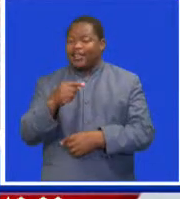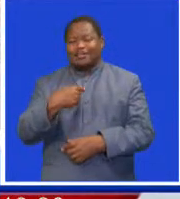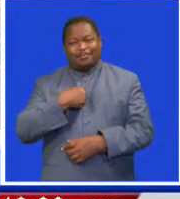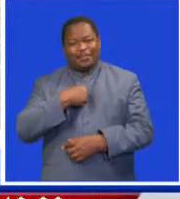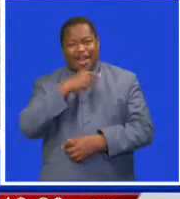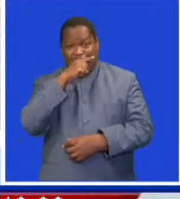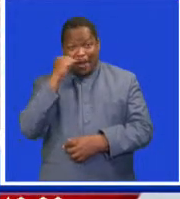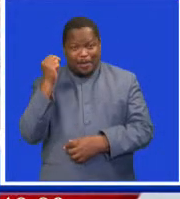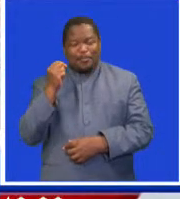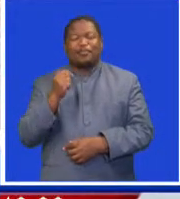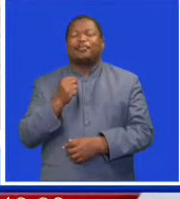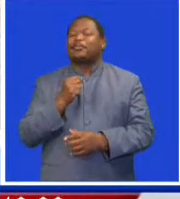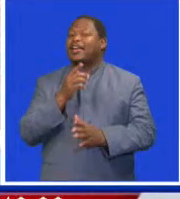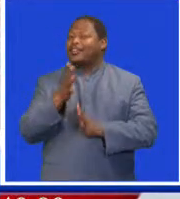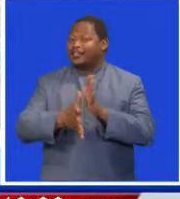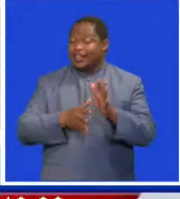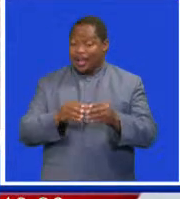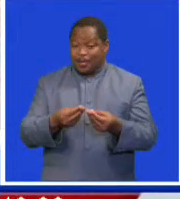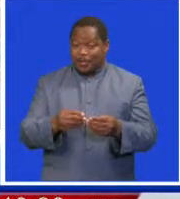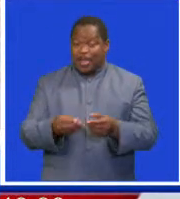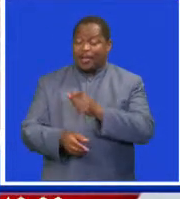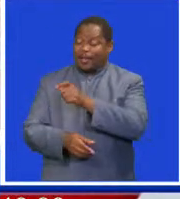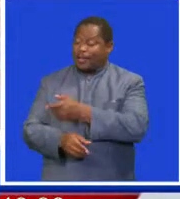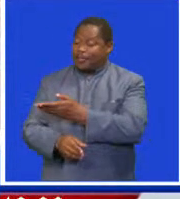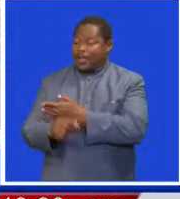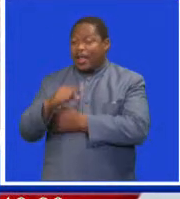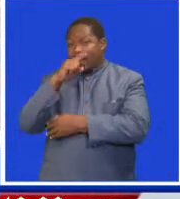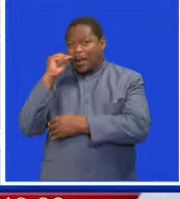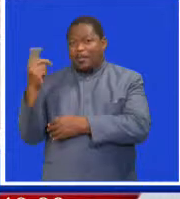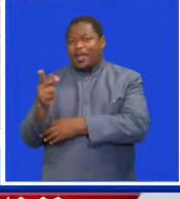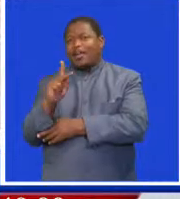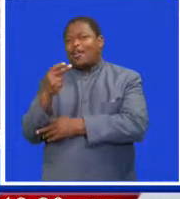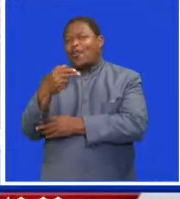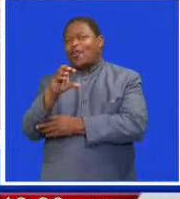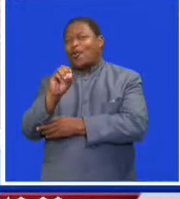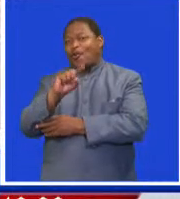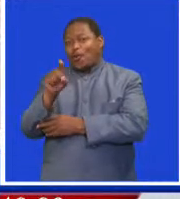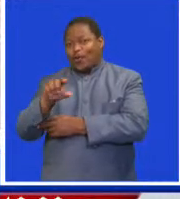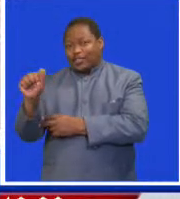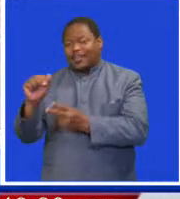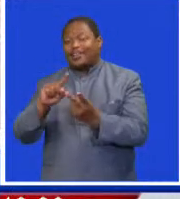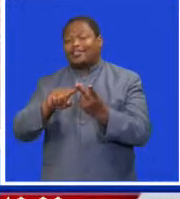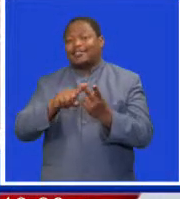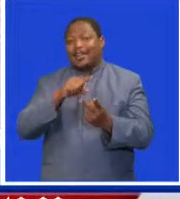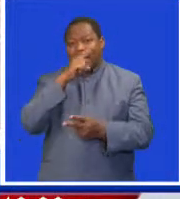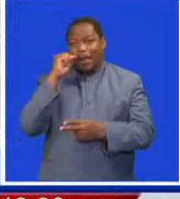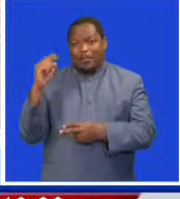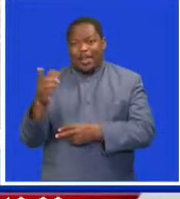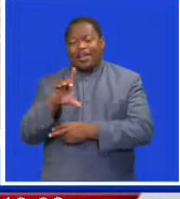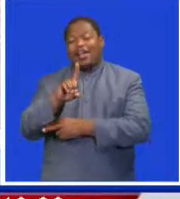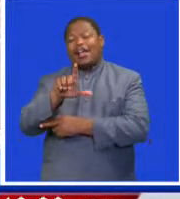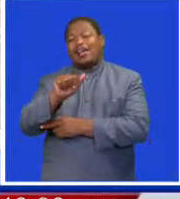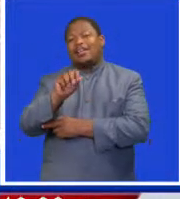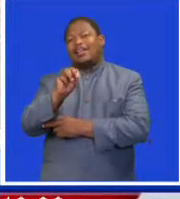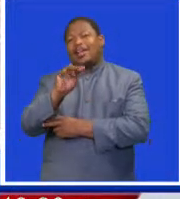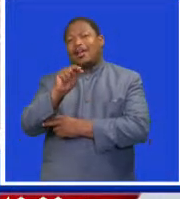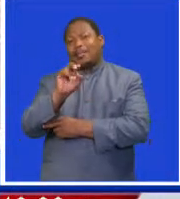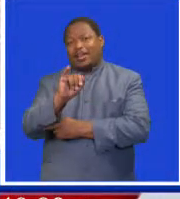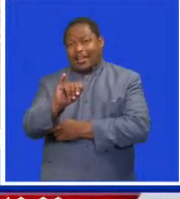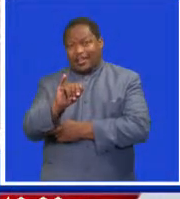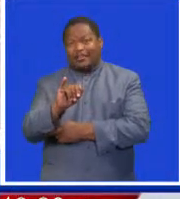ngingisamukelisiwe ngwakakhoza ngihambisana naye Mbongwa Dube kani nginaye lendadlamini kudo tinzamba temidlalo lindatinzabeni temidlalo kunani